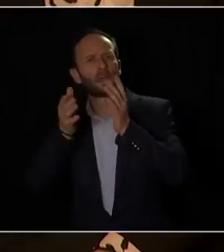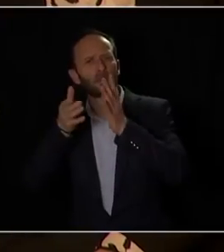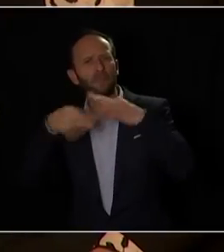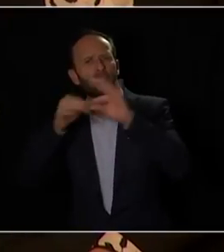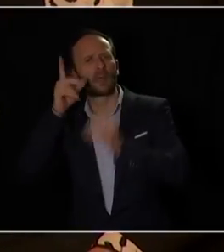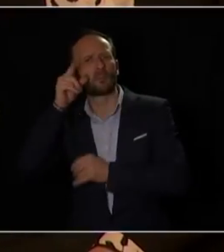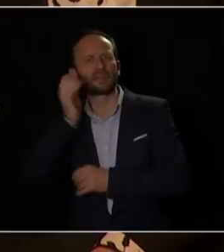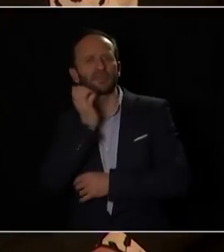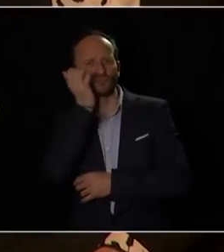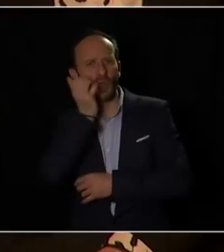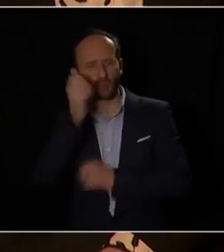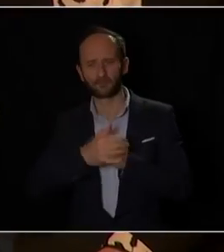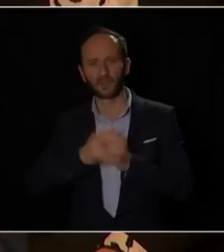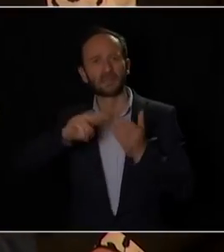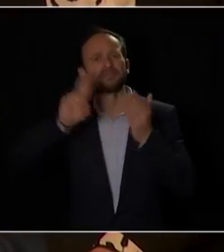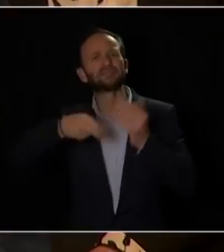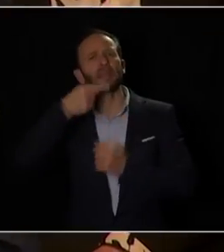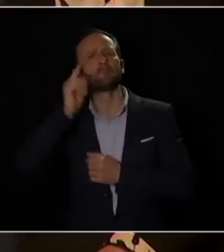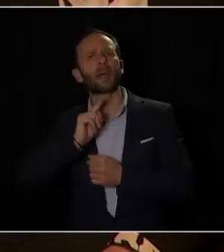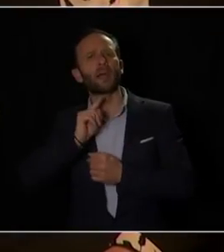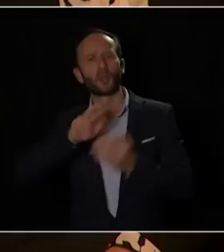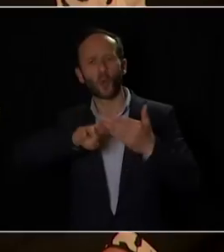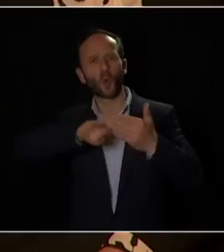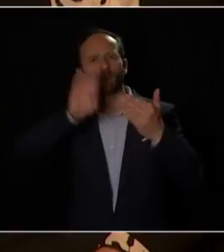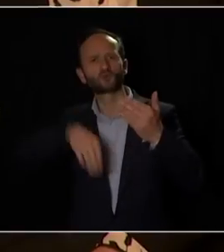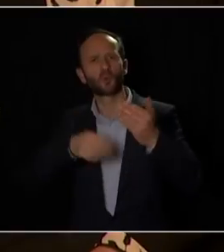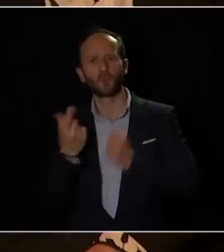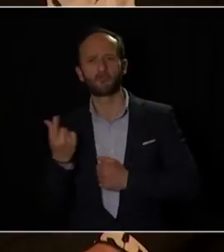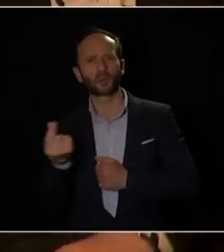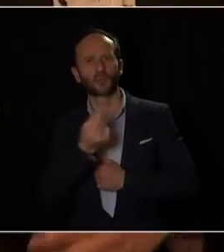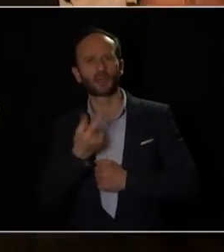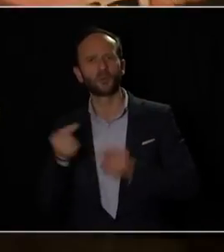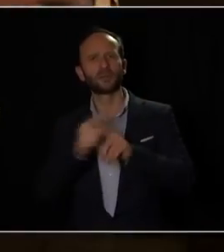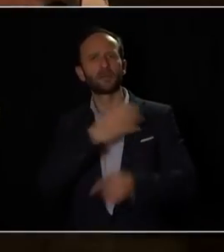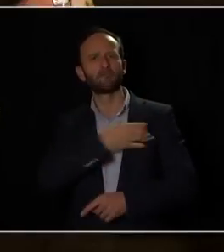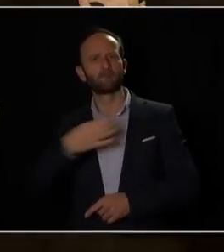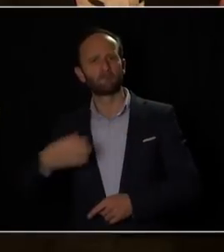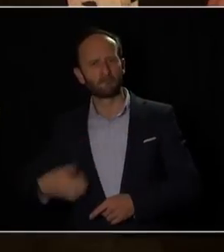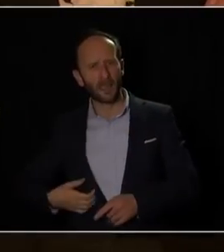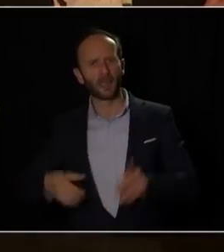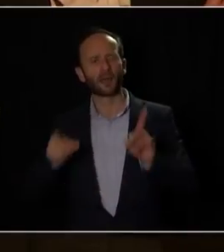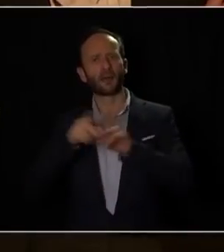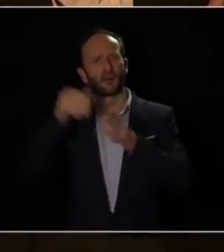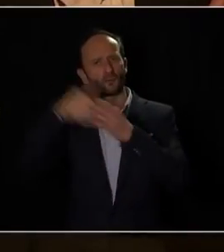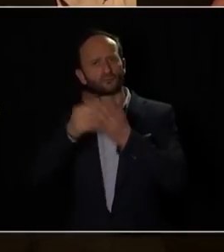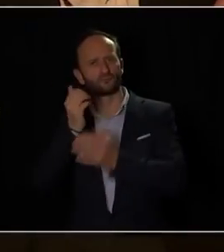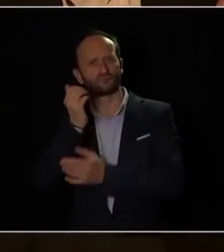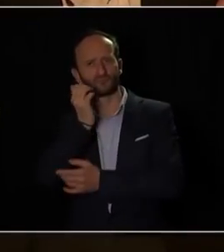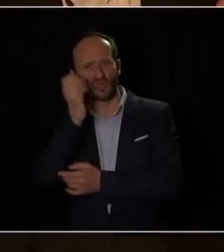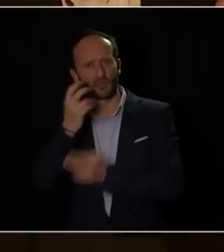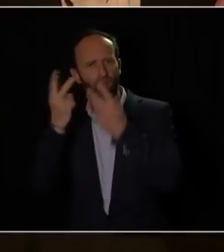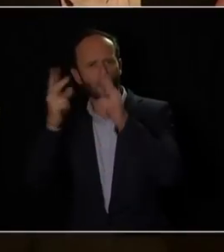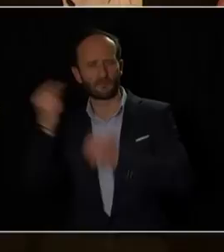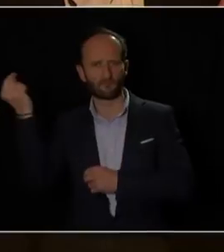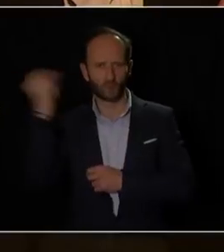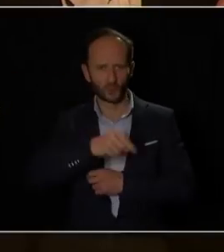signé en mai une convention de partenariat avec le maire de Praxis qui est venu à Dijon pour